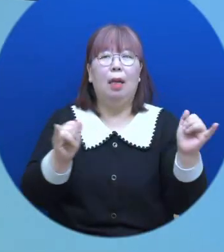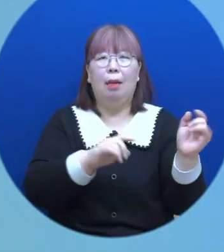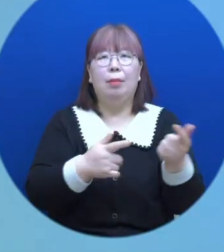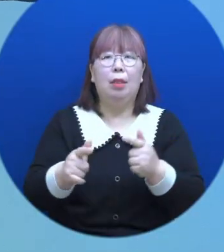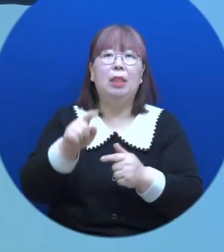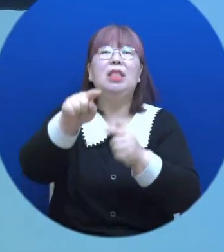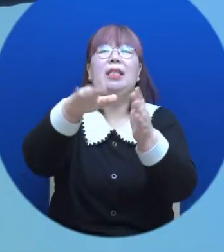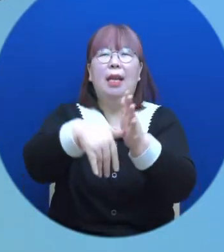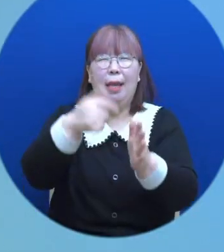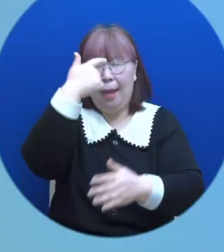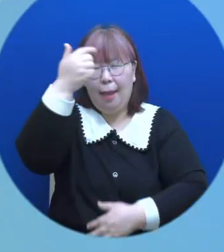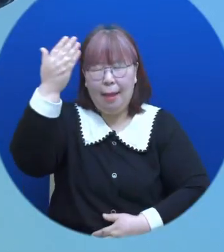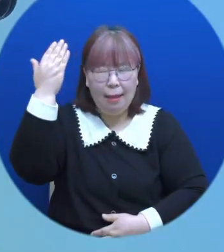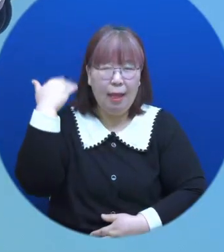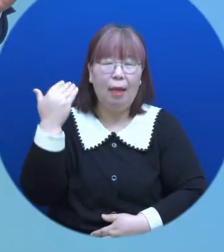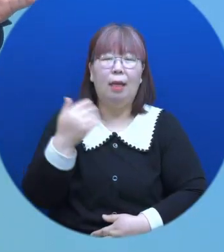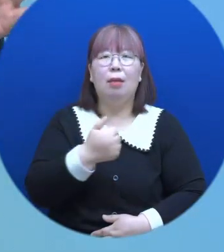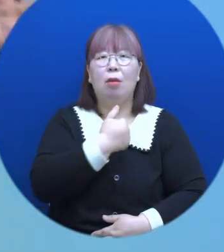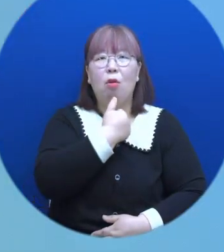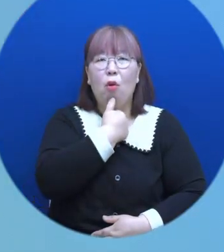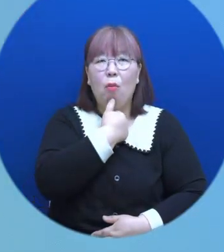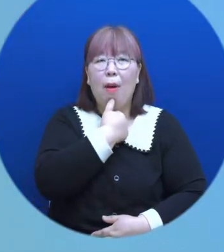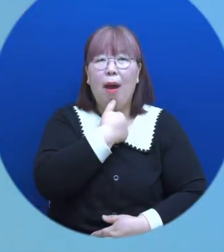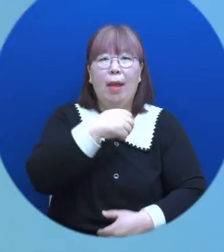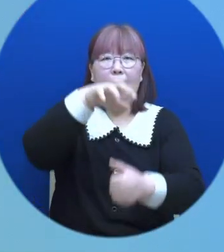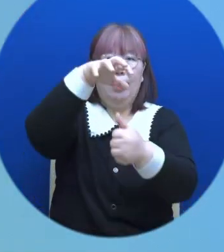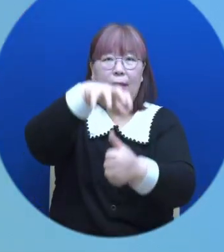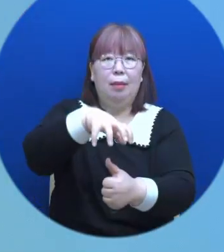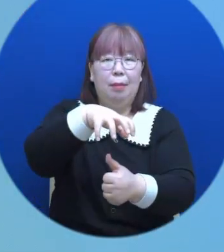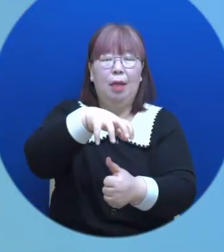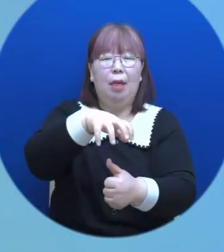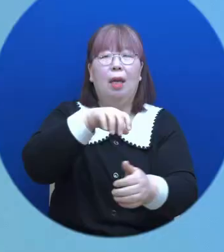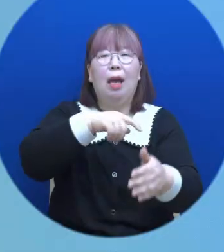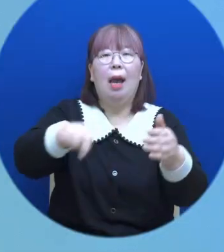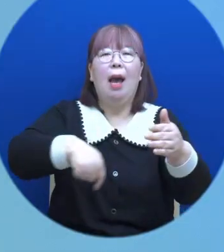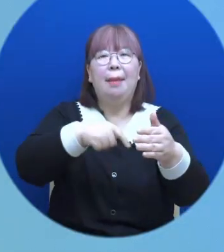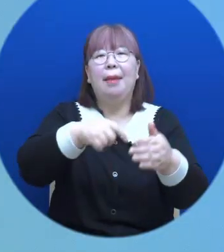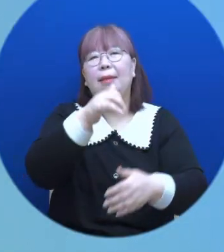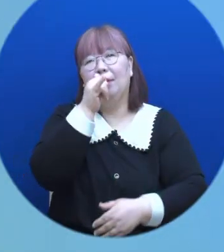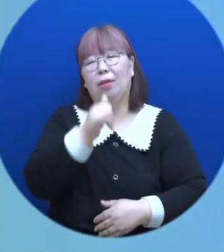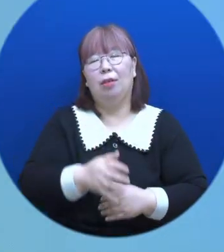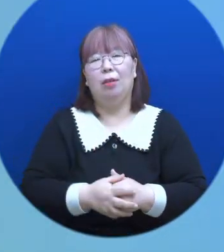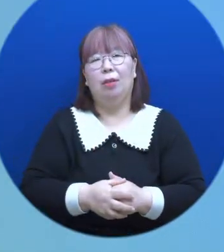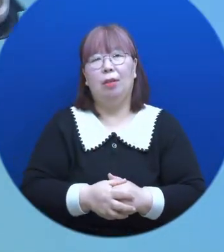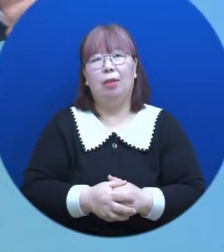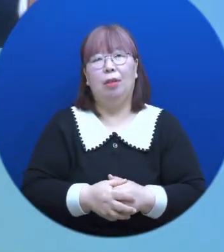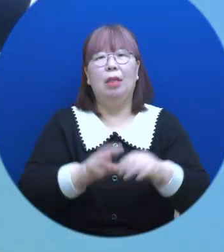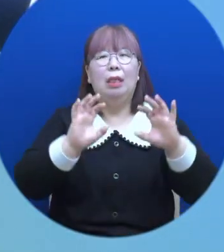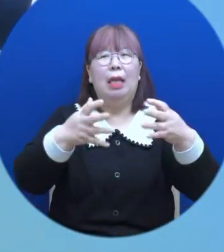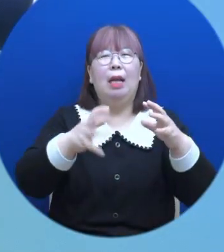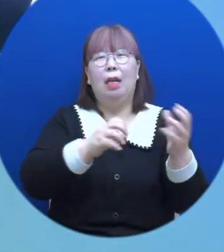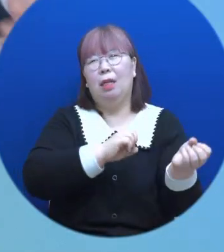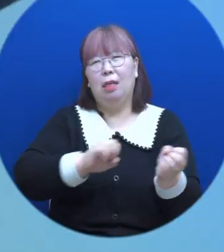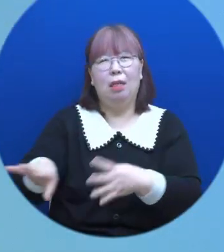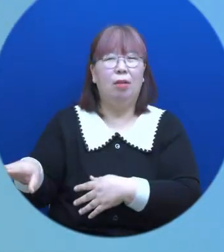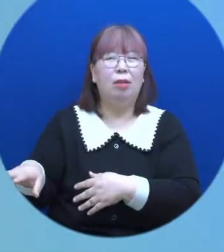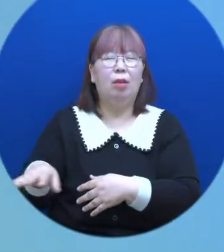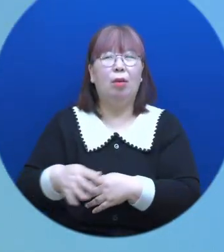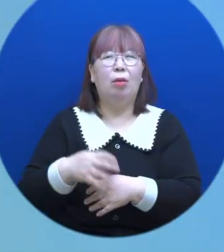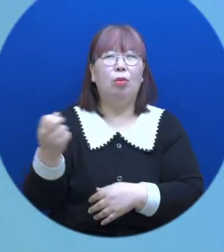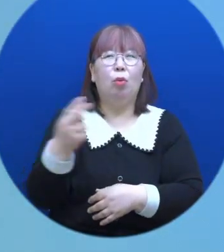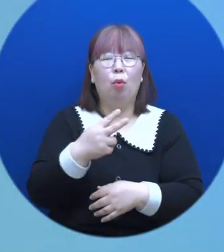상이에요? 알던 로마의 식민지 아래에 있는 상황입니다. 나라를 잃었습니다.